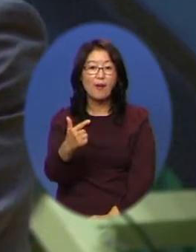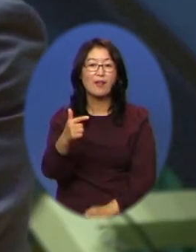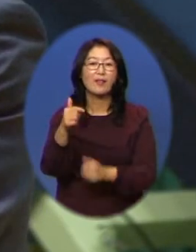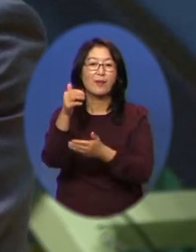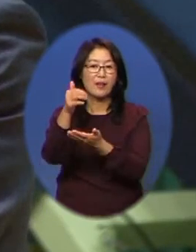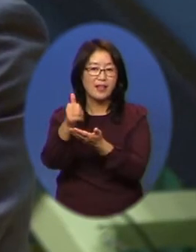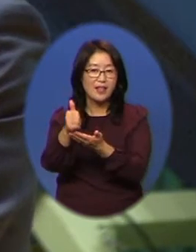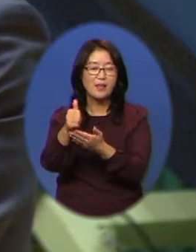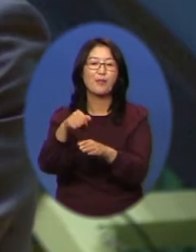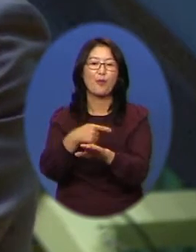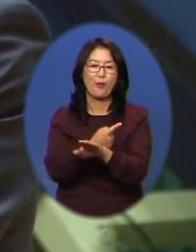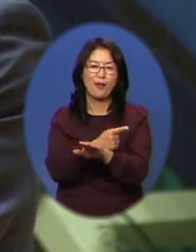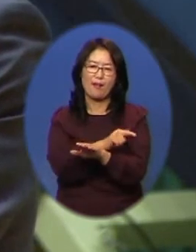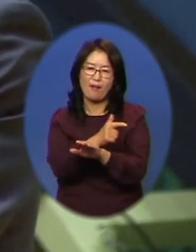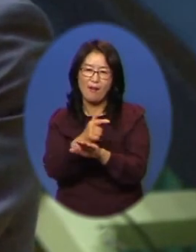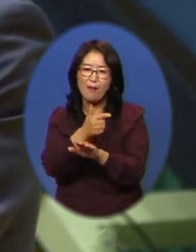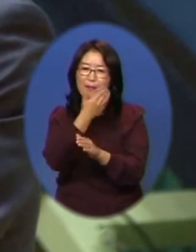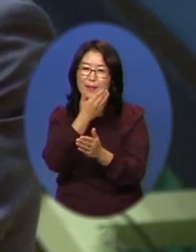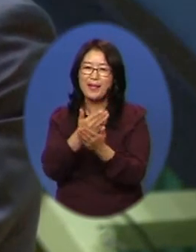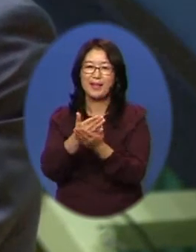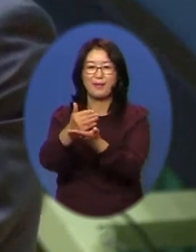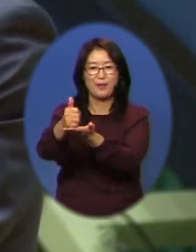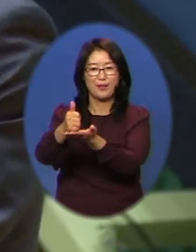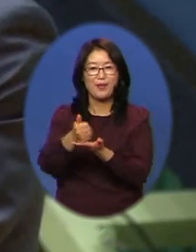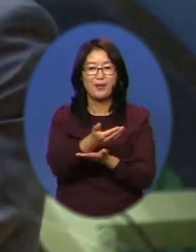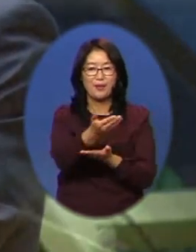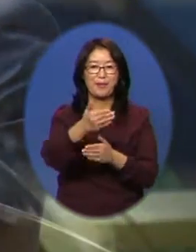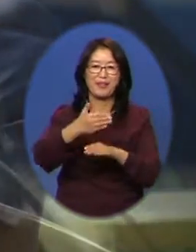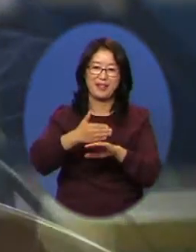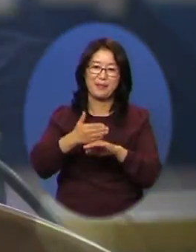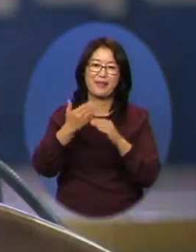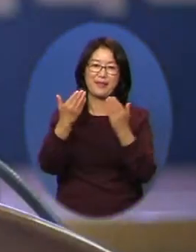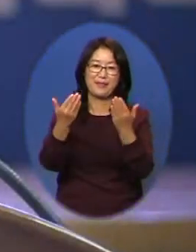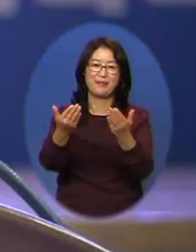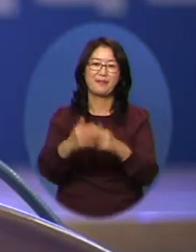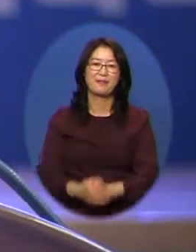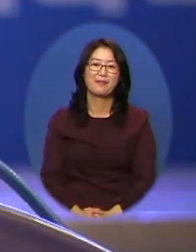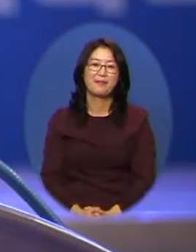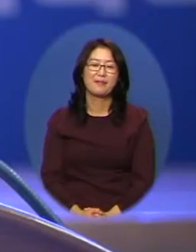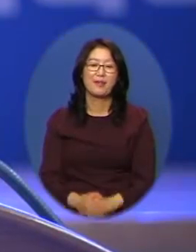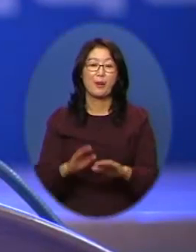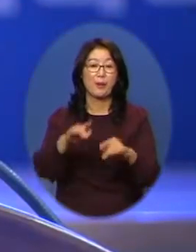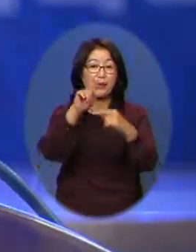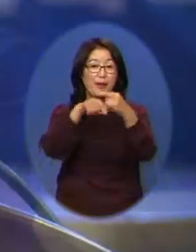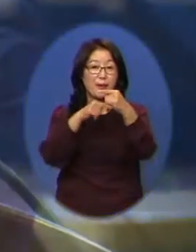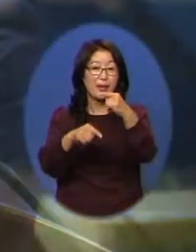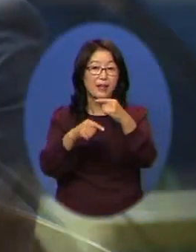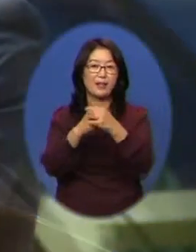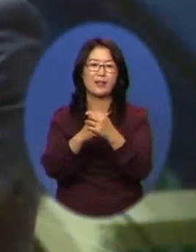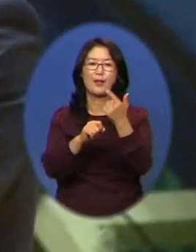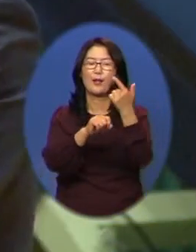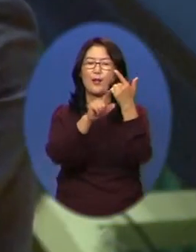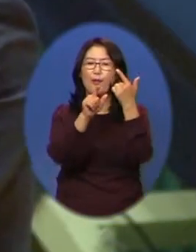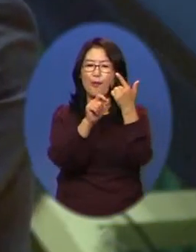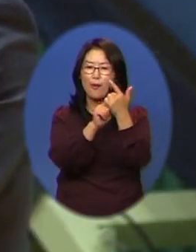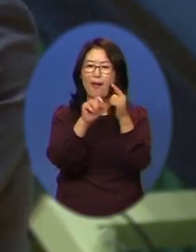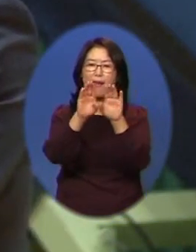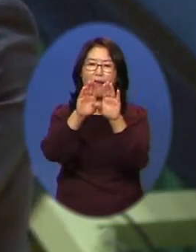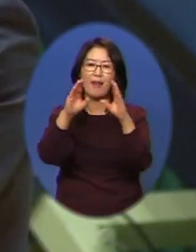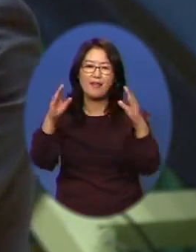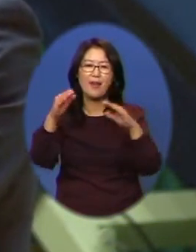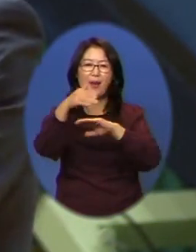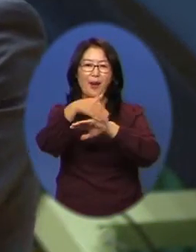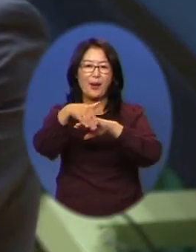내빈 여러분께도 반가운 인사를 올립니다. 이번 대회는 지난 6월에 개최 예정이었던